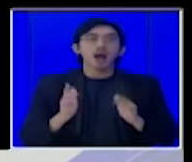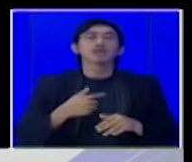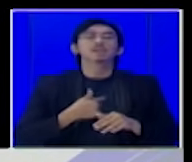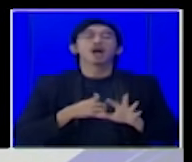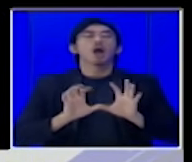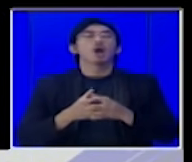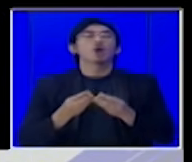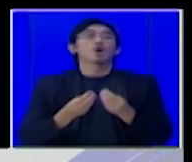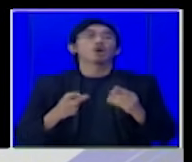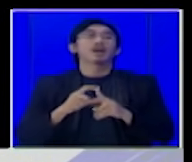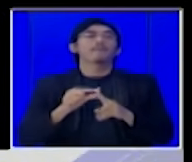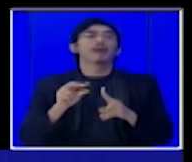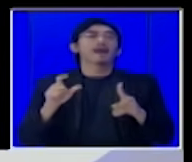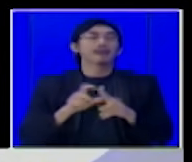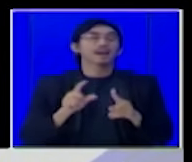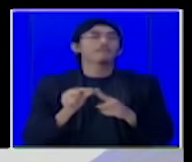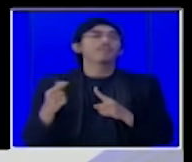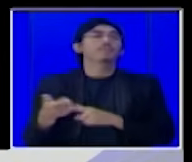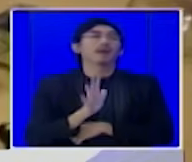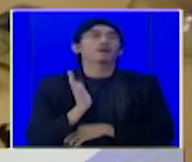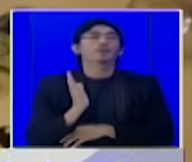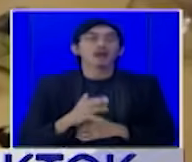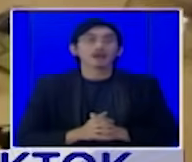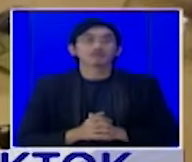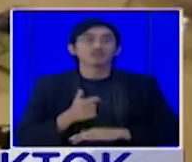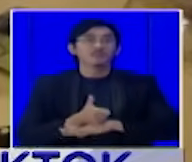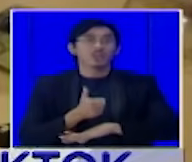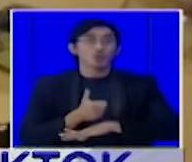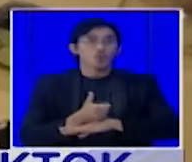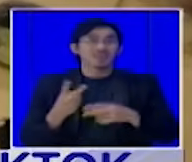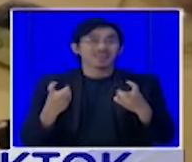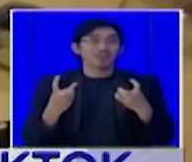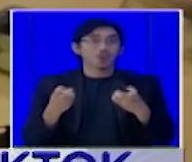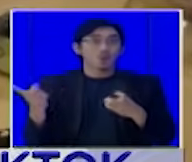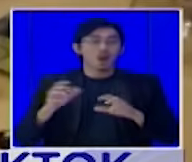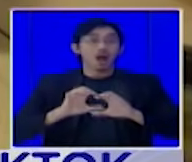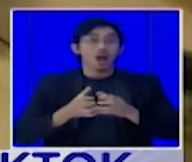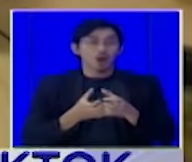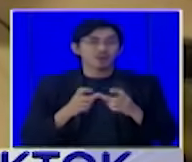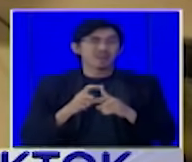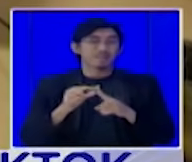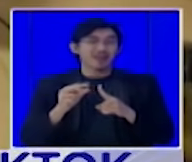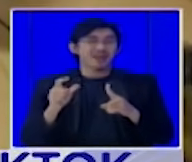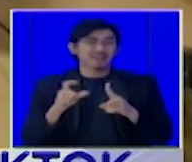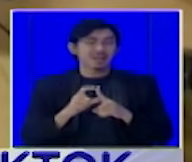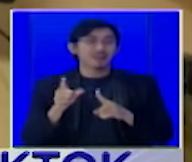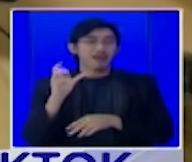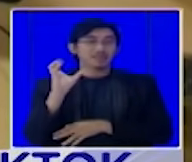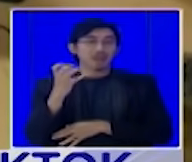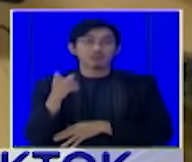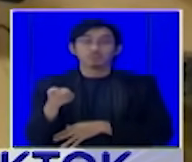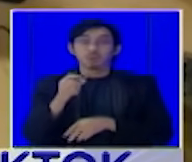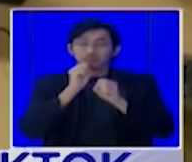Inilah postingan video TikTok milik anggota DPRD Provinsi Banten yang melarang warganya untuk berlibur. Dalam video berdurasi